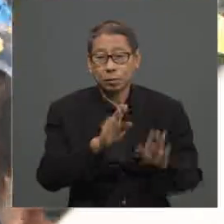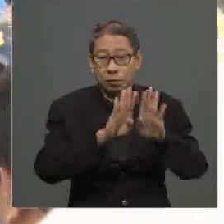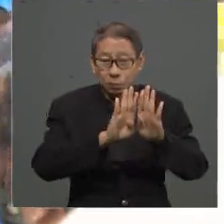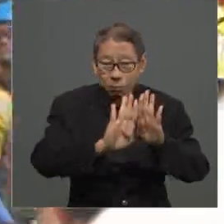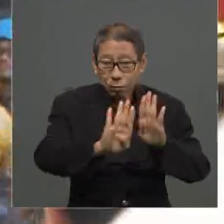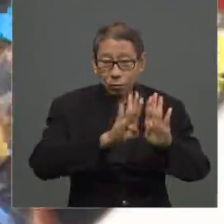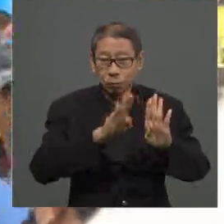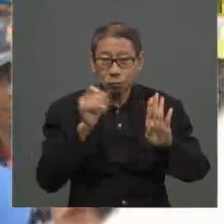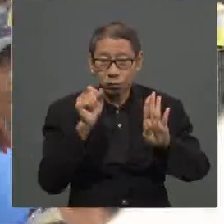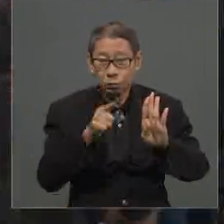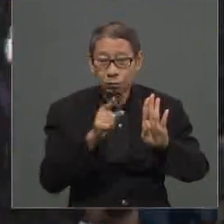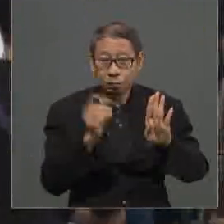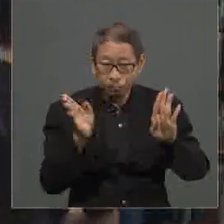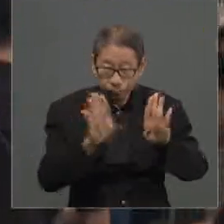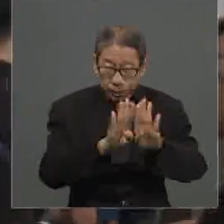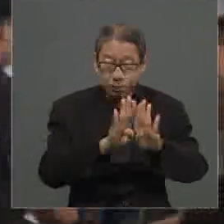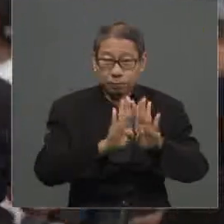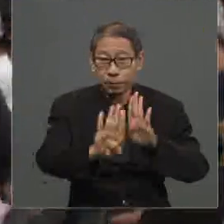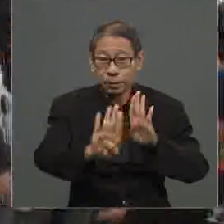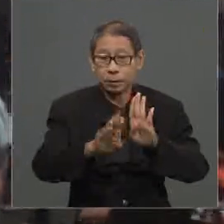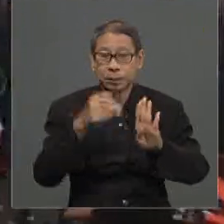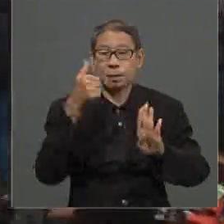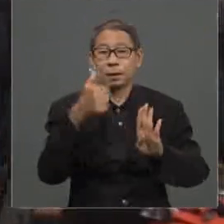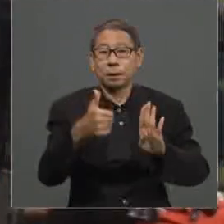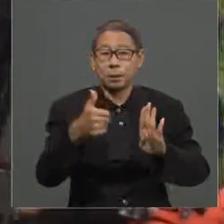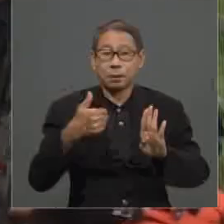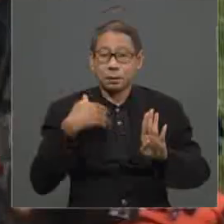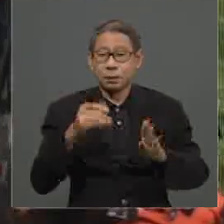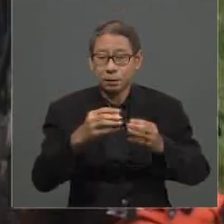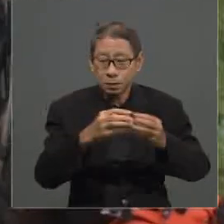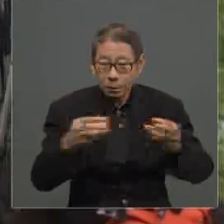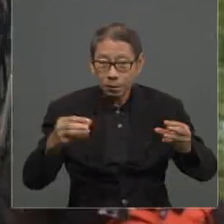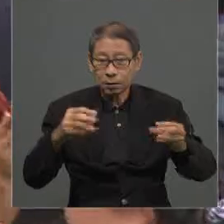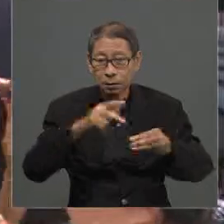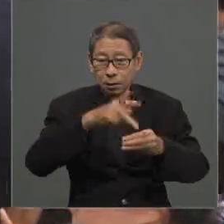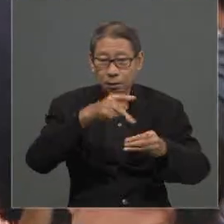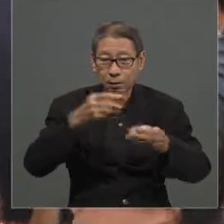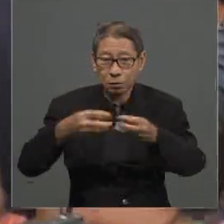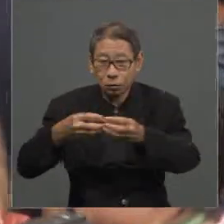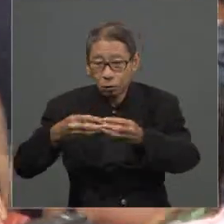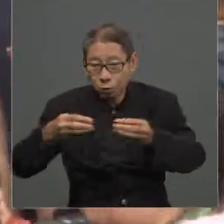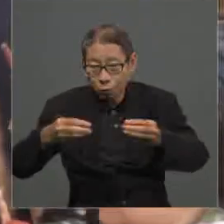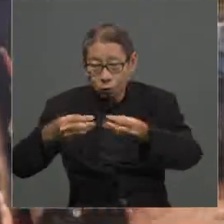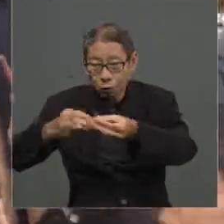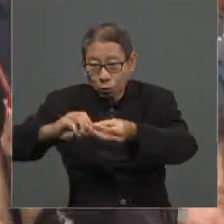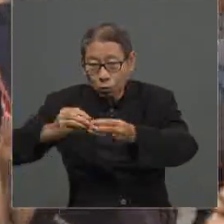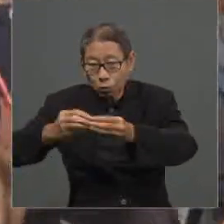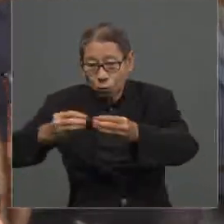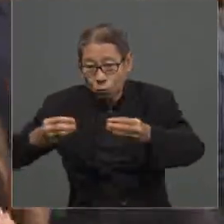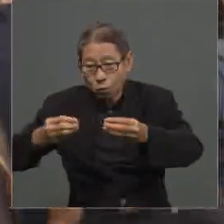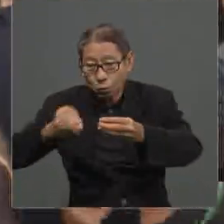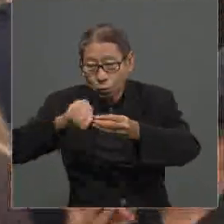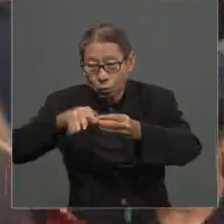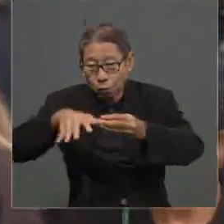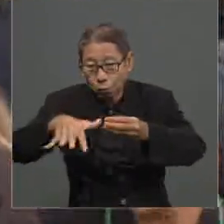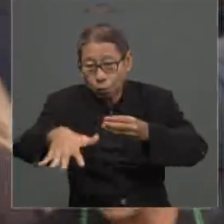ก็ยังคงเปิดปิดได้ดีแต่จากการตรวจสอบเนี่ยพบว่าถังก๊าซมีท่อหลุดเนี่ยอันนี้ก็ตรงกับที่ทางพิ